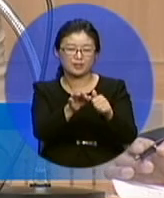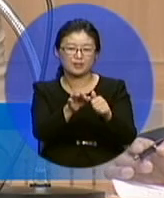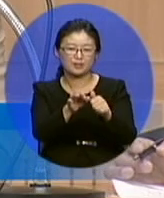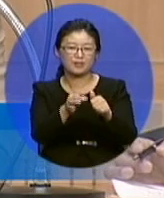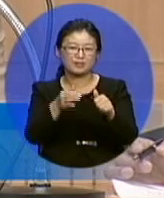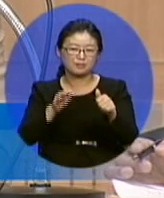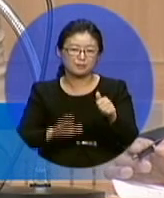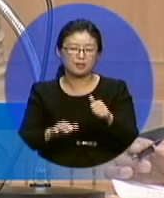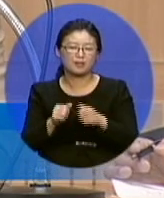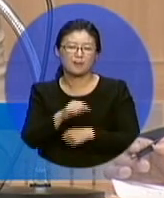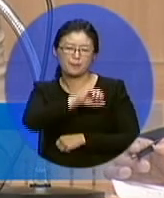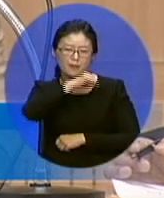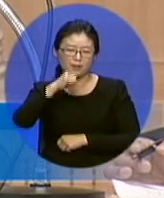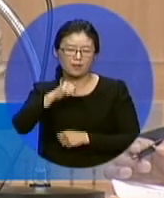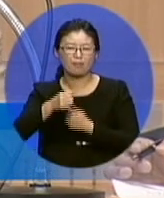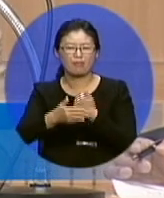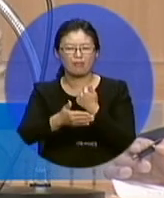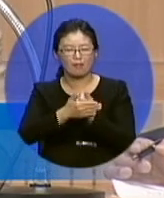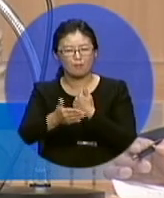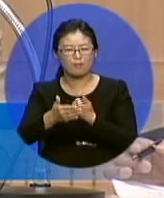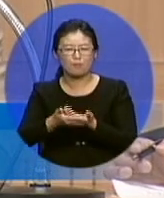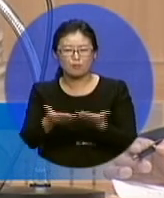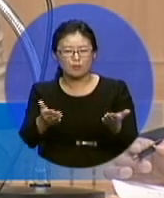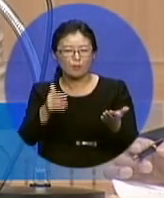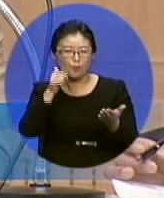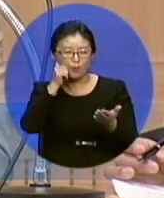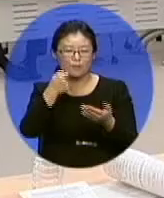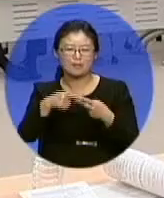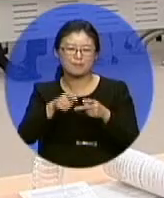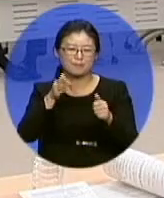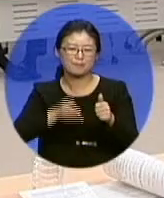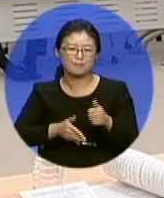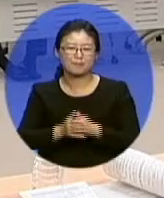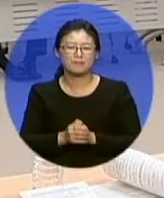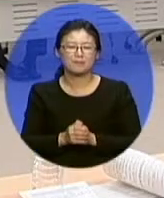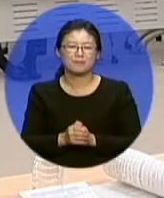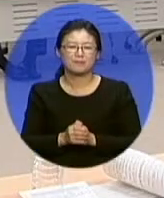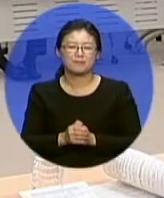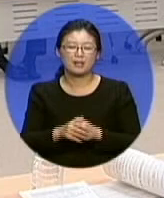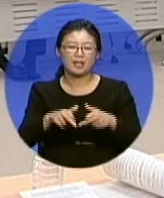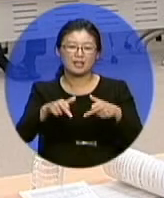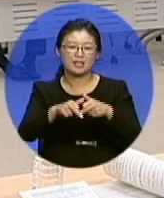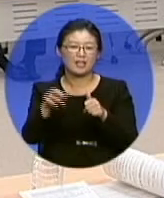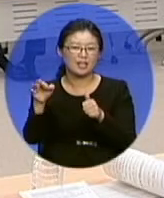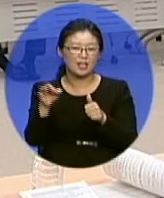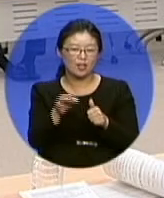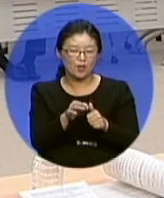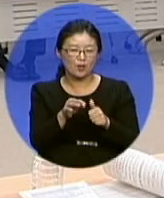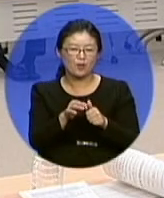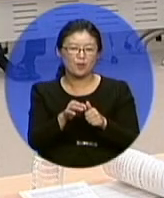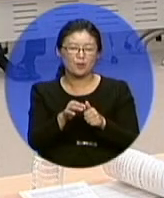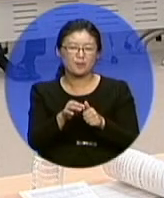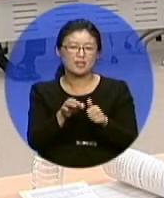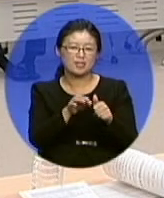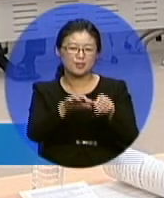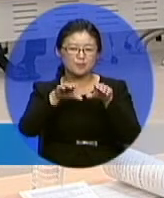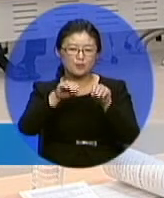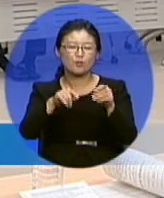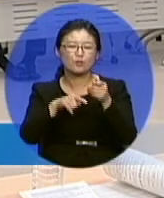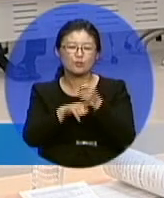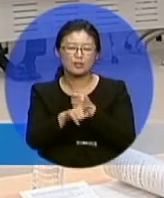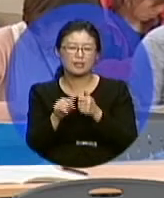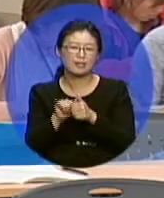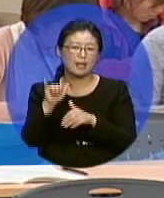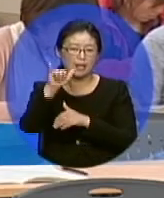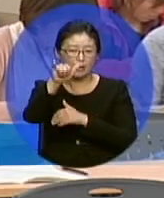하겠지만 재정 여건상 그렇지 못한 점은 좀 이해해 주시기 바랍니다. 장애인 연금의 지급 정지 사유 중 하나인 해외